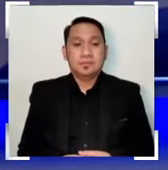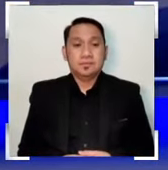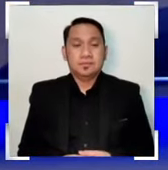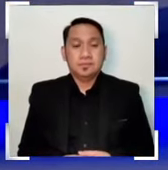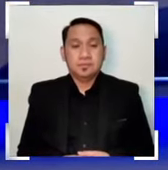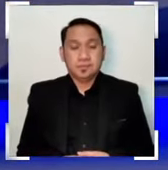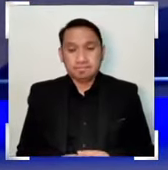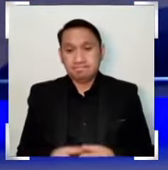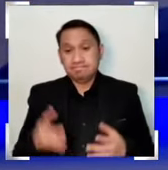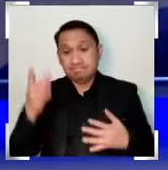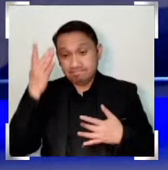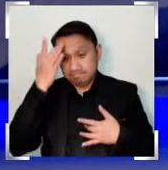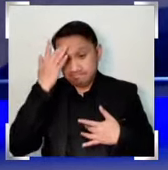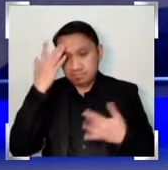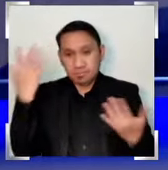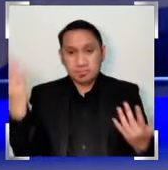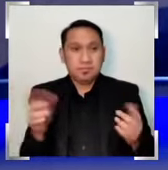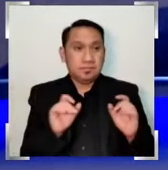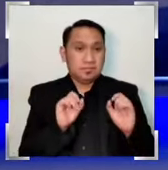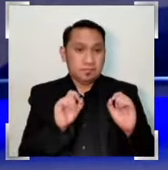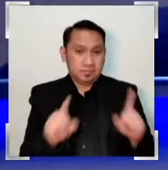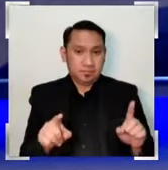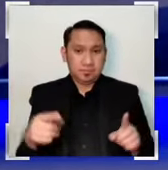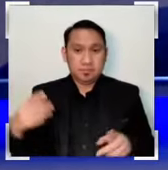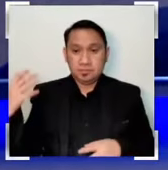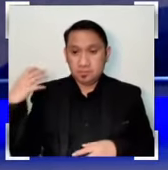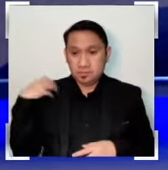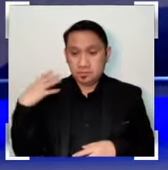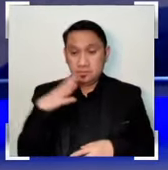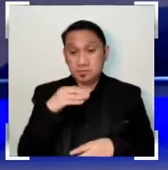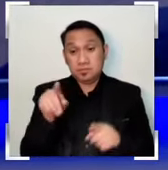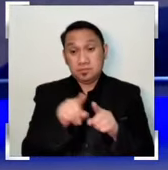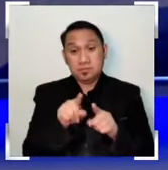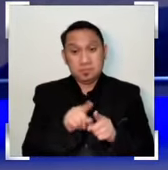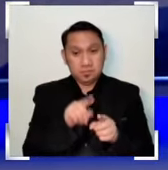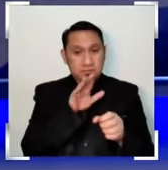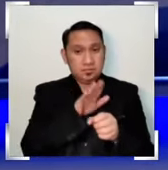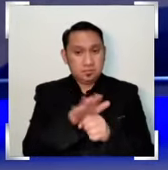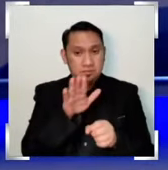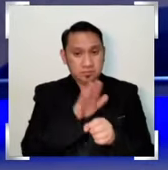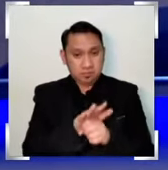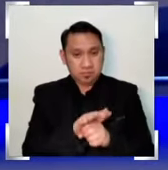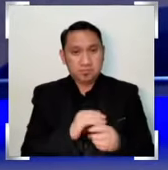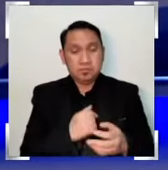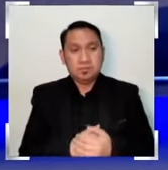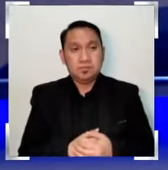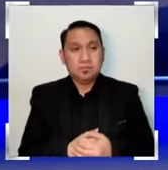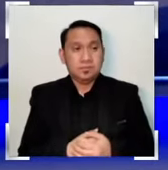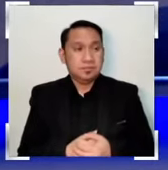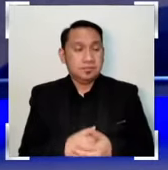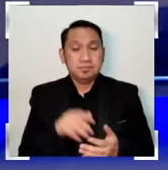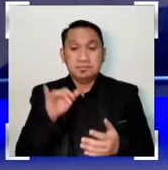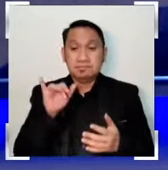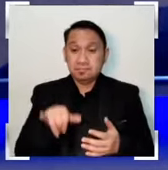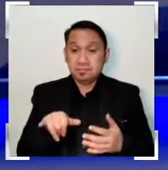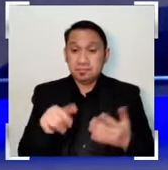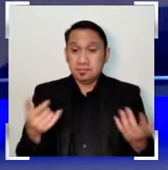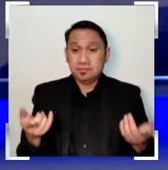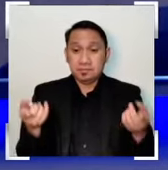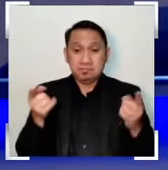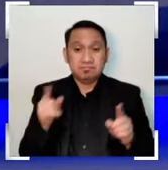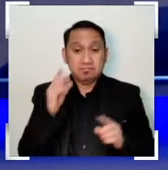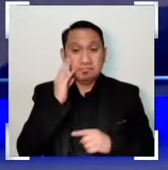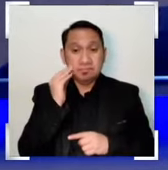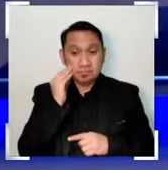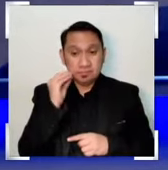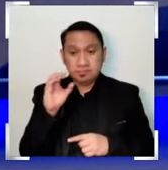Nagkasakit, ibinenta ng amo sa kaginahasa umano ng kanyang bagong employer. Yan po ang sinapit ng isang OFW na